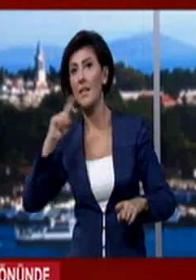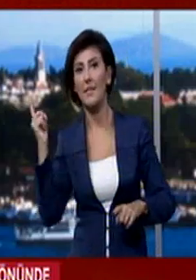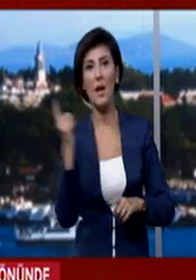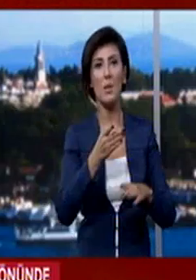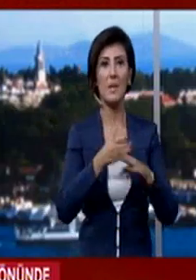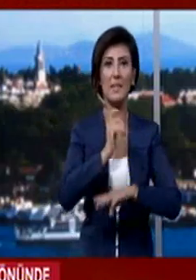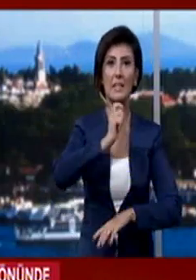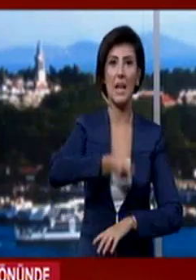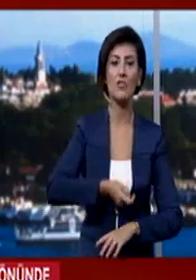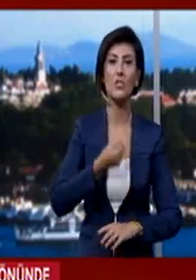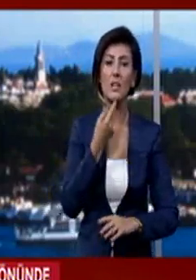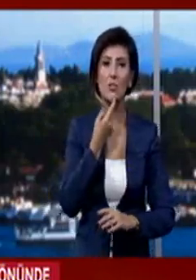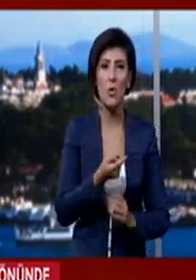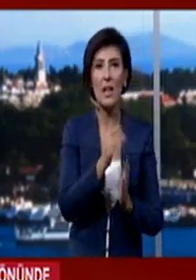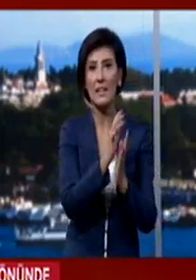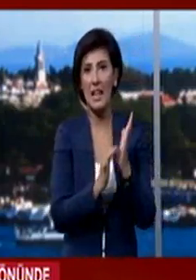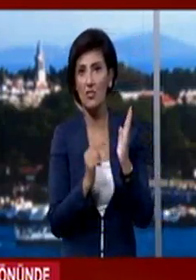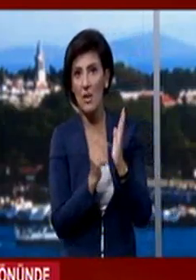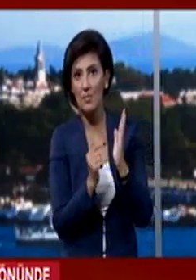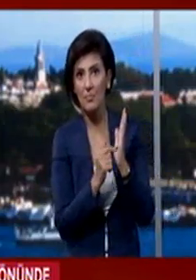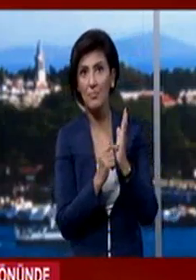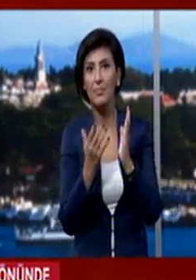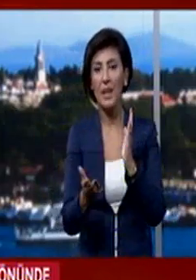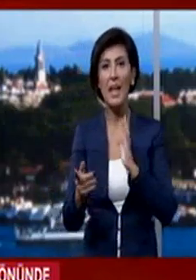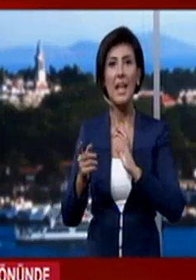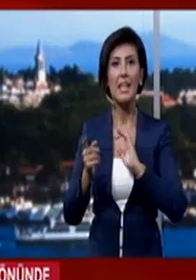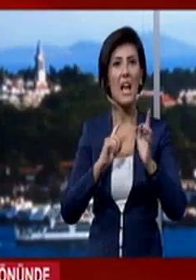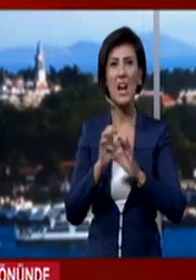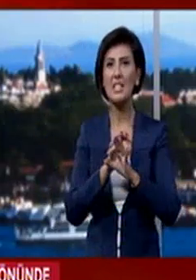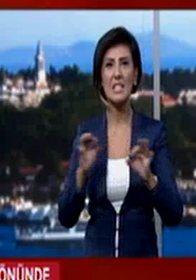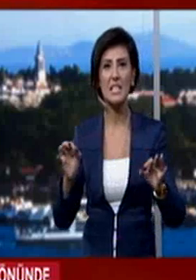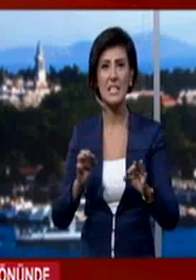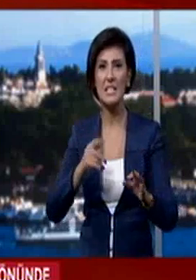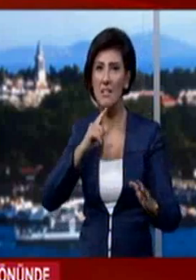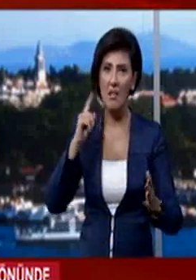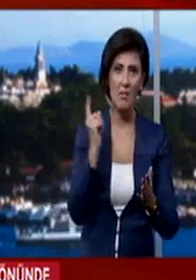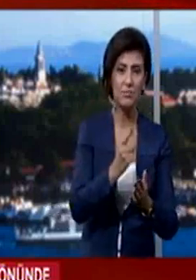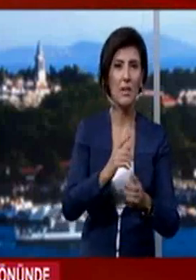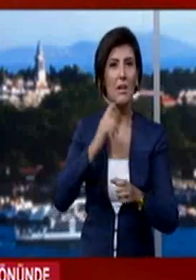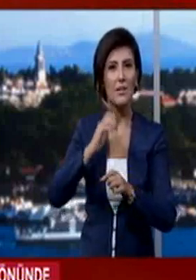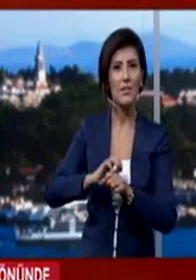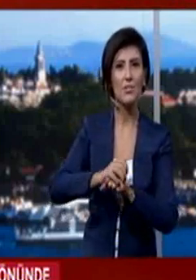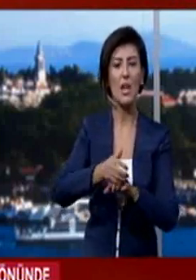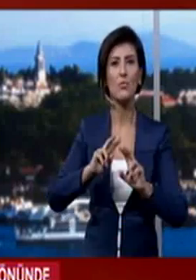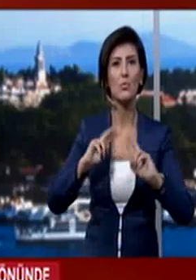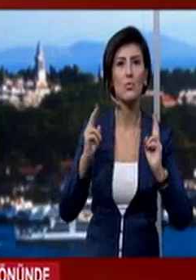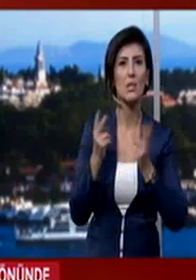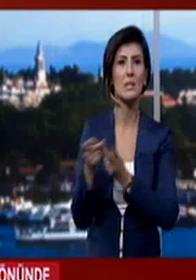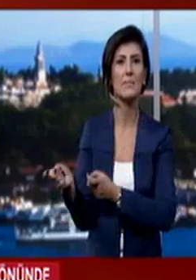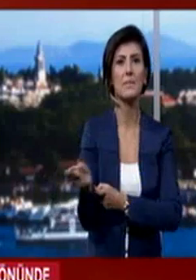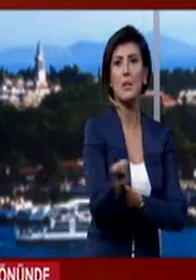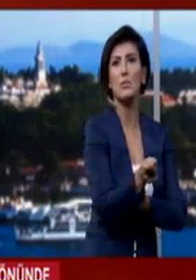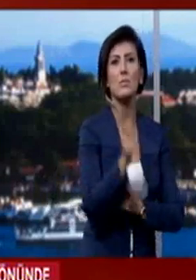gerçekleştirildiğinin vurgulandığı dilekçede, Barak'ın yargısız infaz, işkence ve uluslararası terörizm